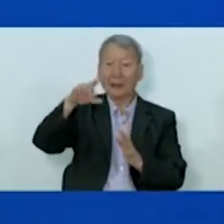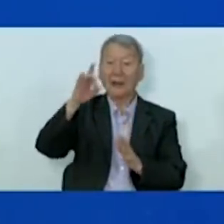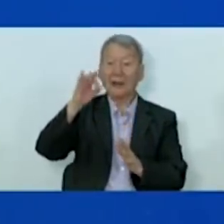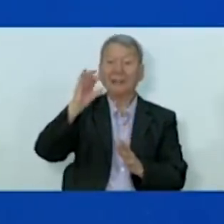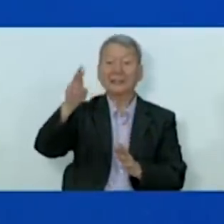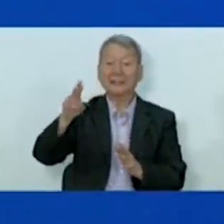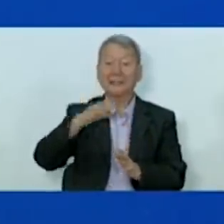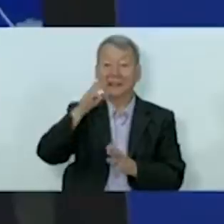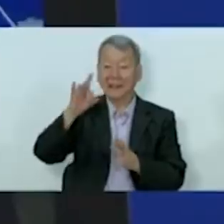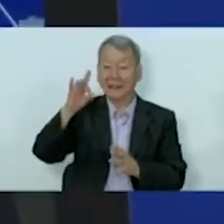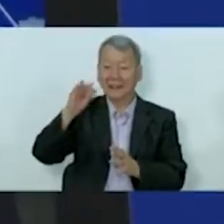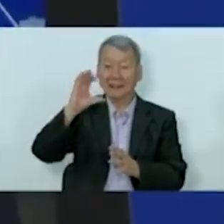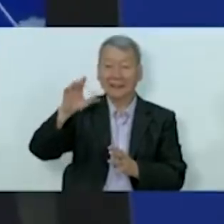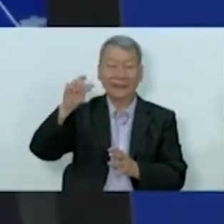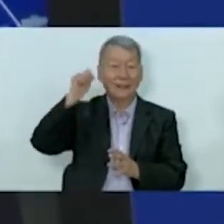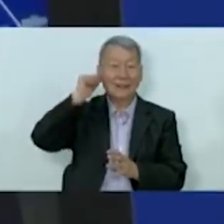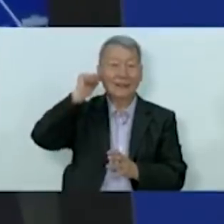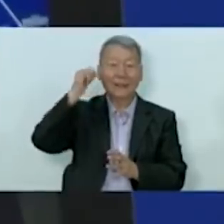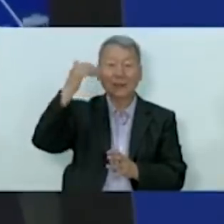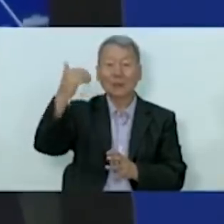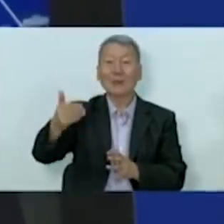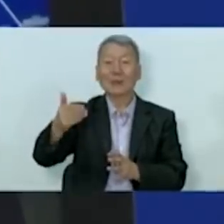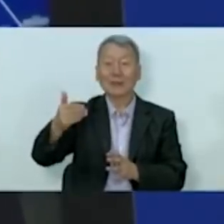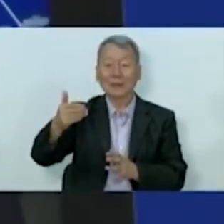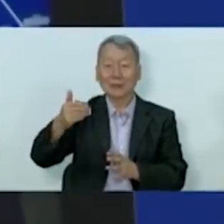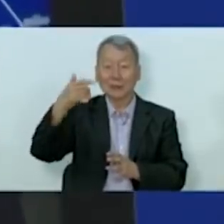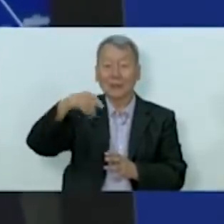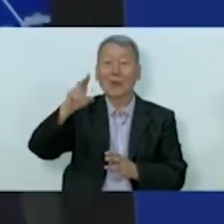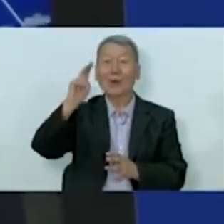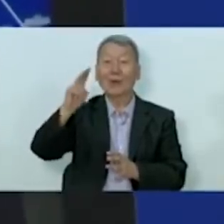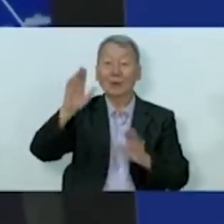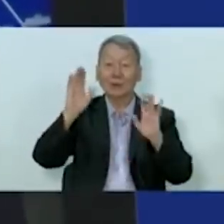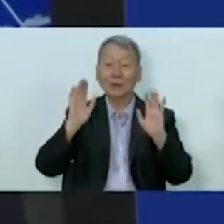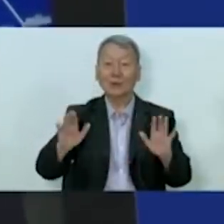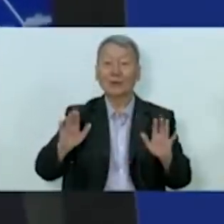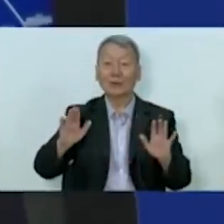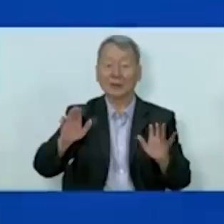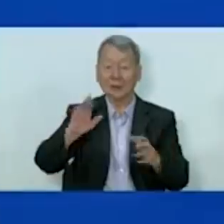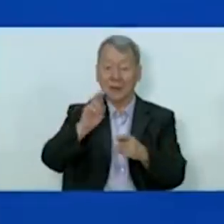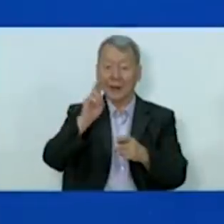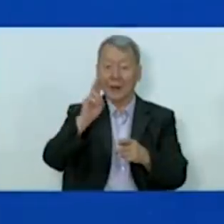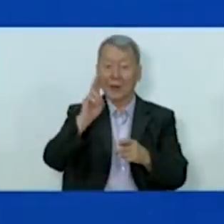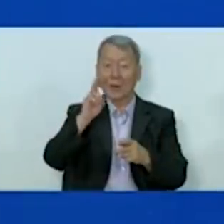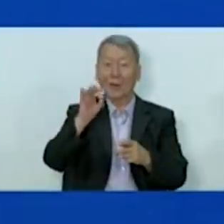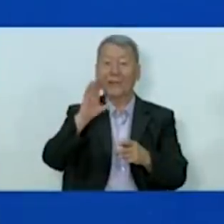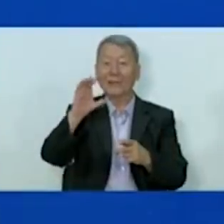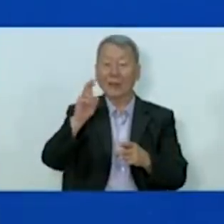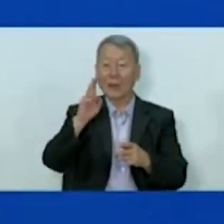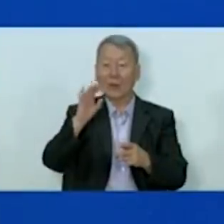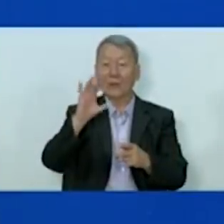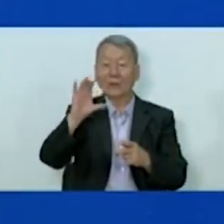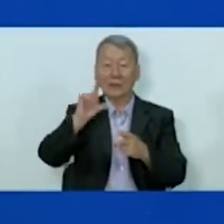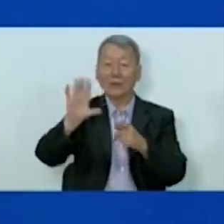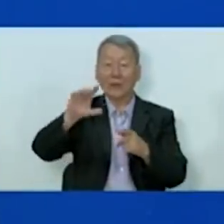айтып атабыз, биз ошол риске тургандардын арасынан болуп атат да. Бул жерде жалаң эле COVID менен байланыштырган